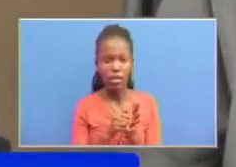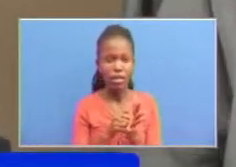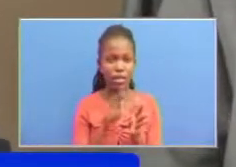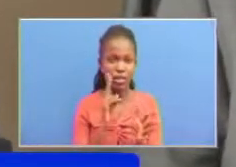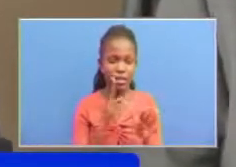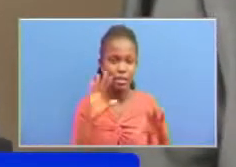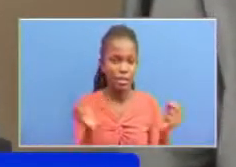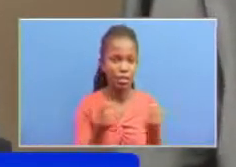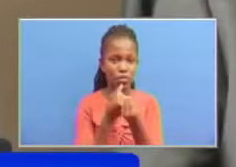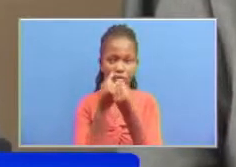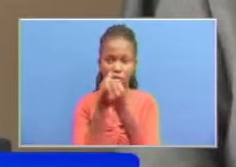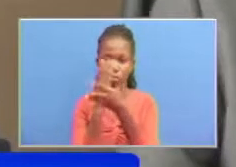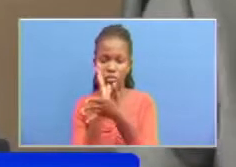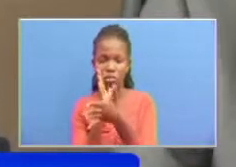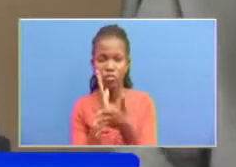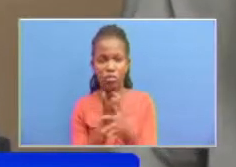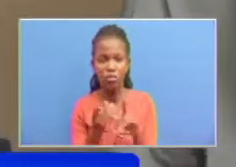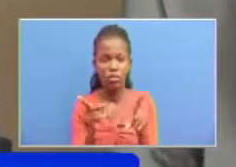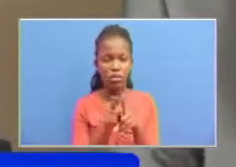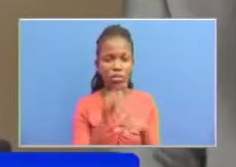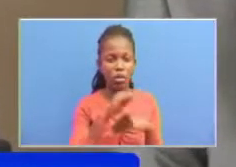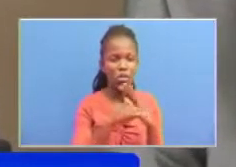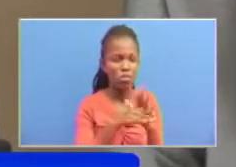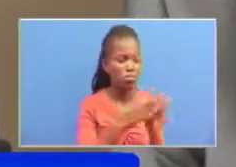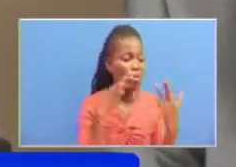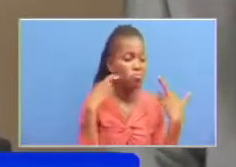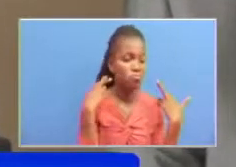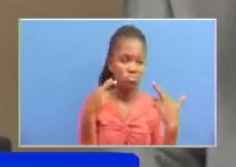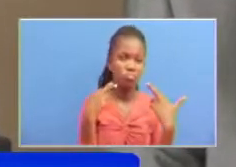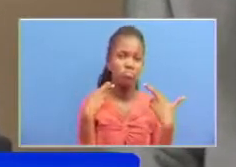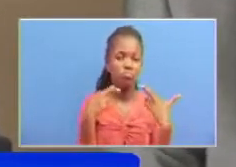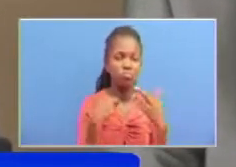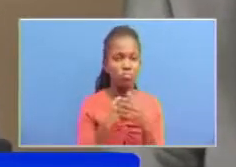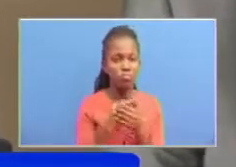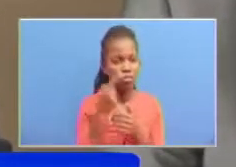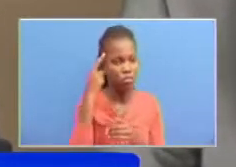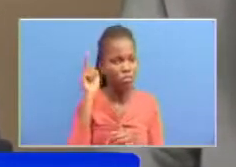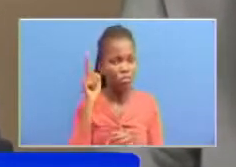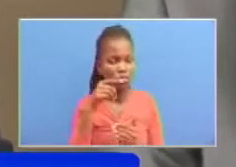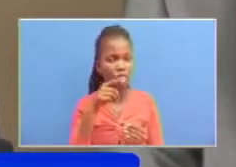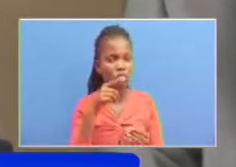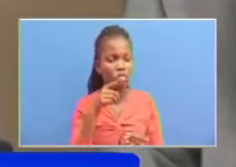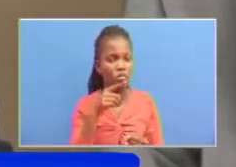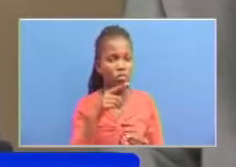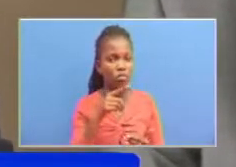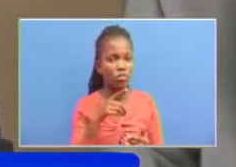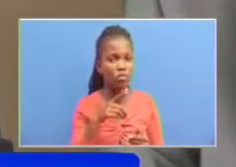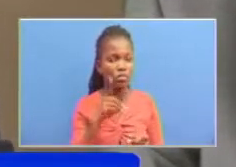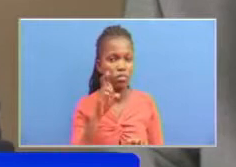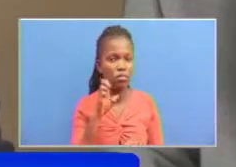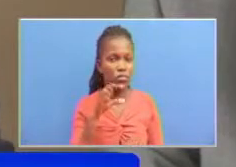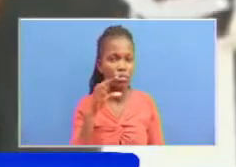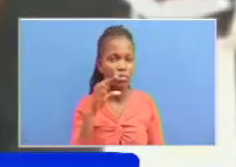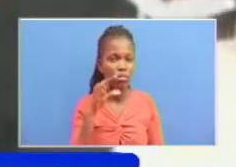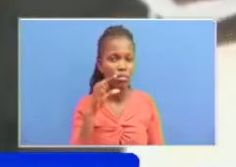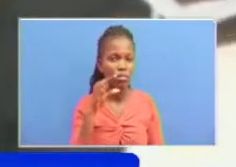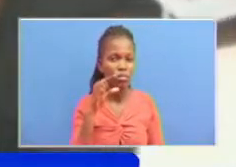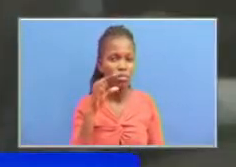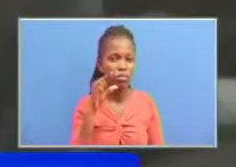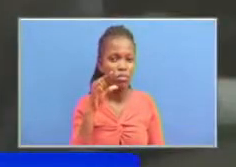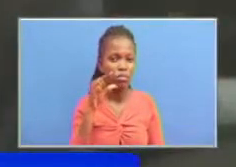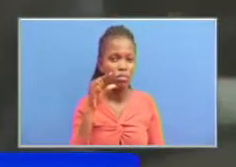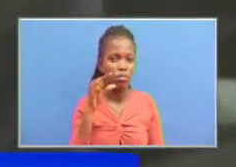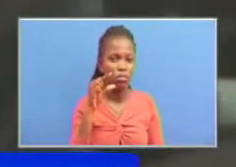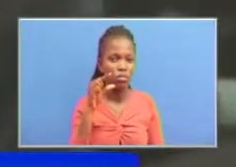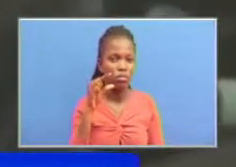enough security. And all is set for the special delegates conference.